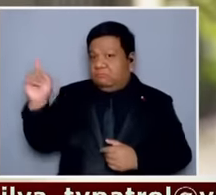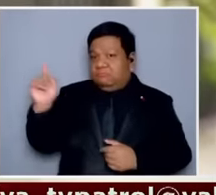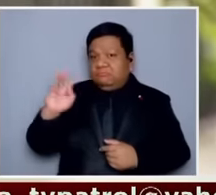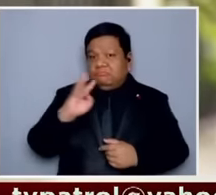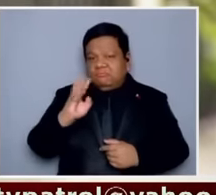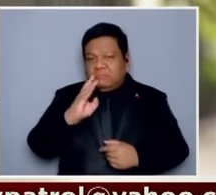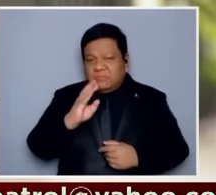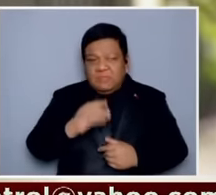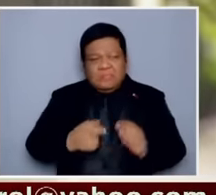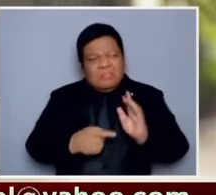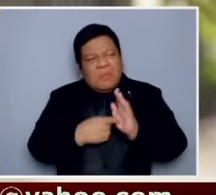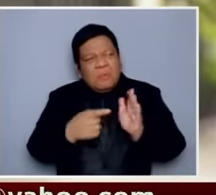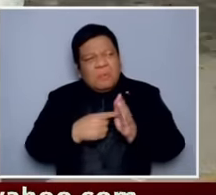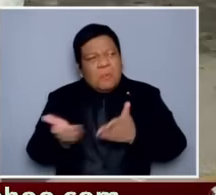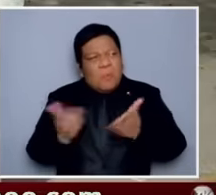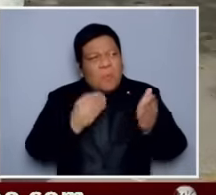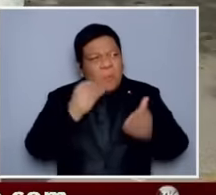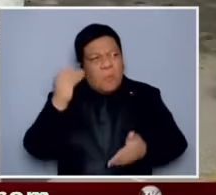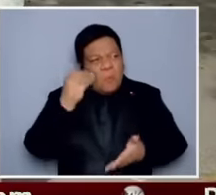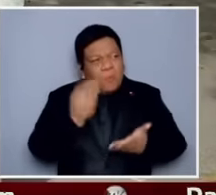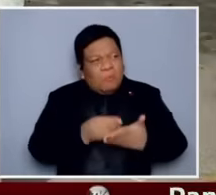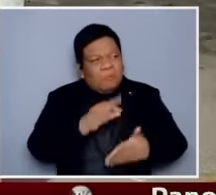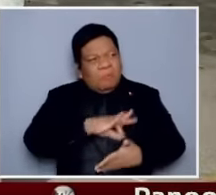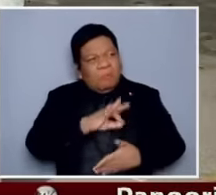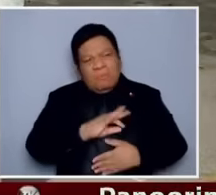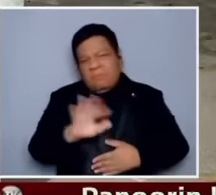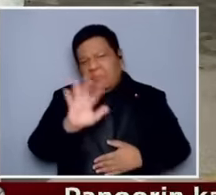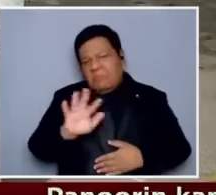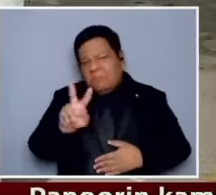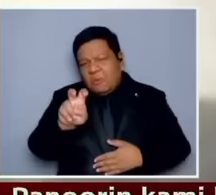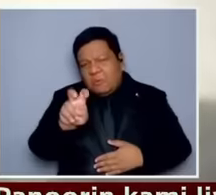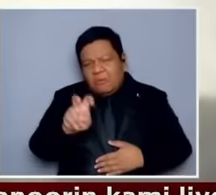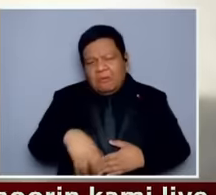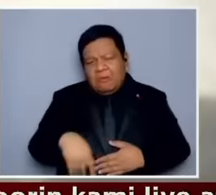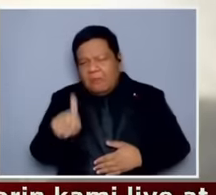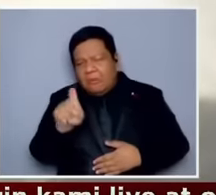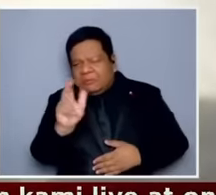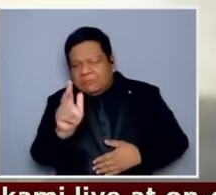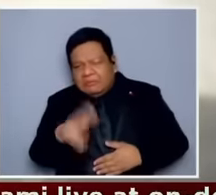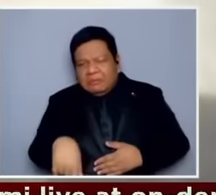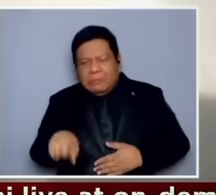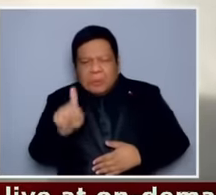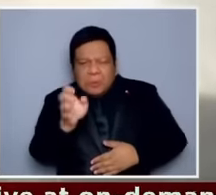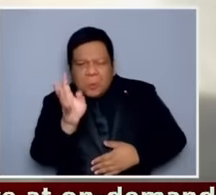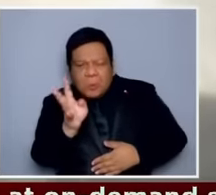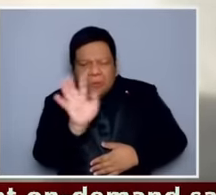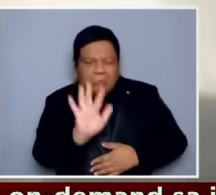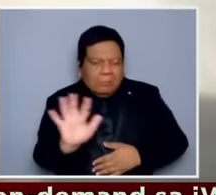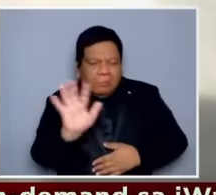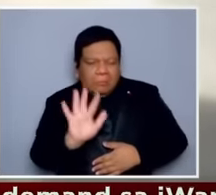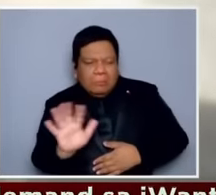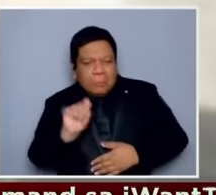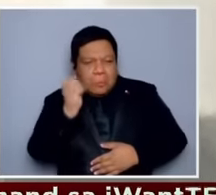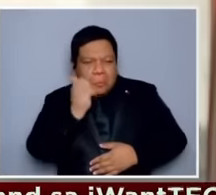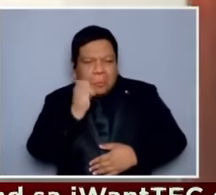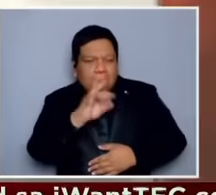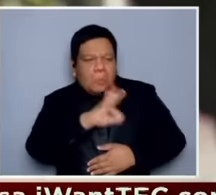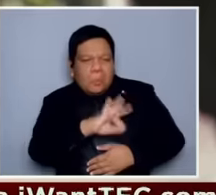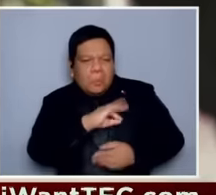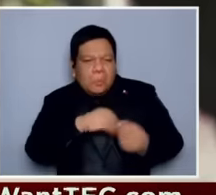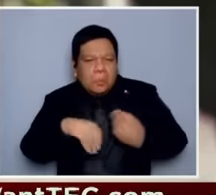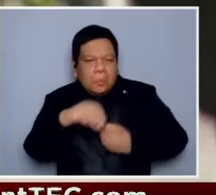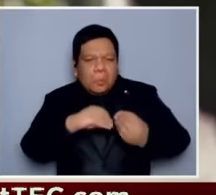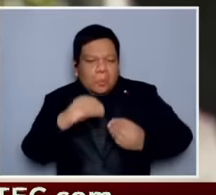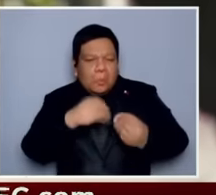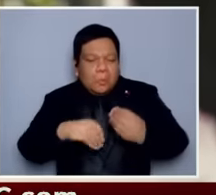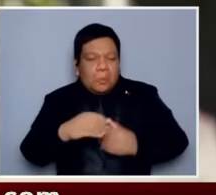hindi umabot ng 200. Mga 130, 140, ganun po ang halos kinikita ko sa araw-araw.